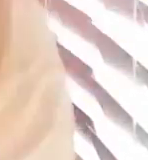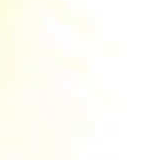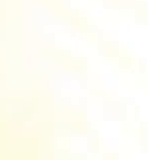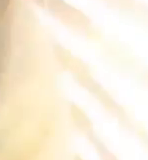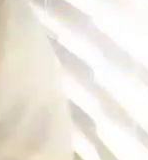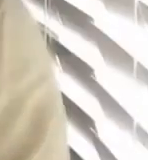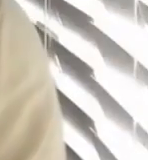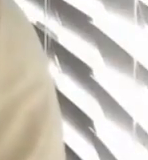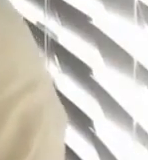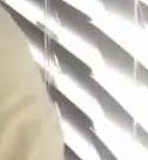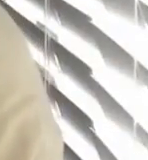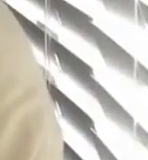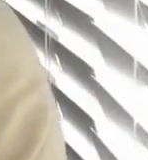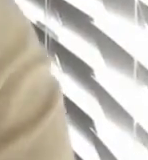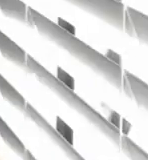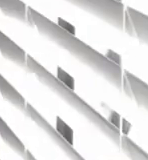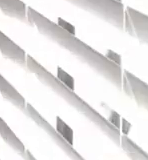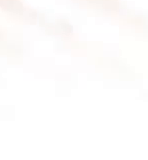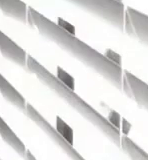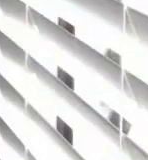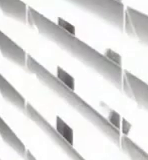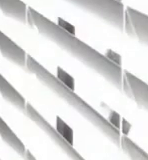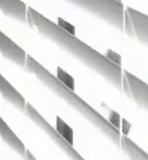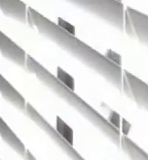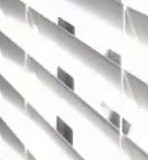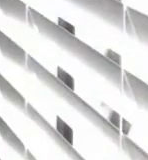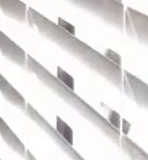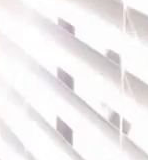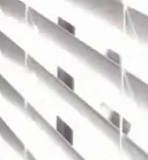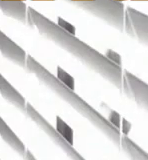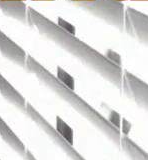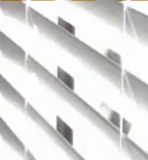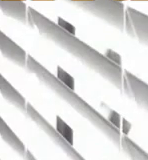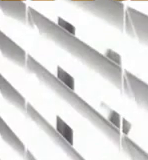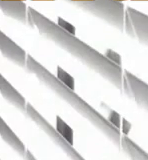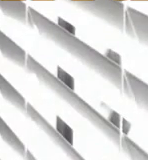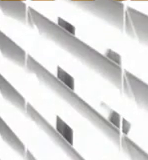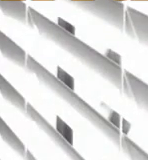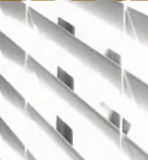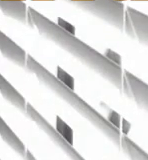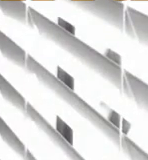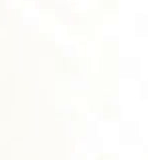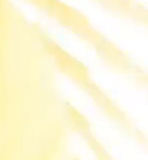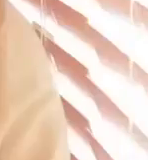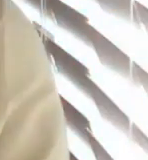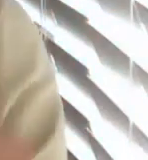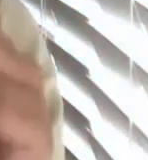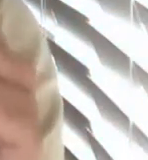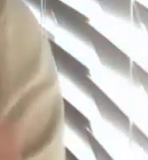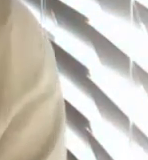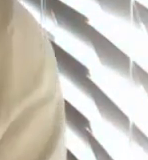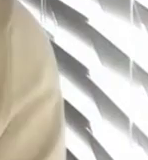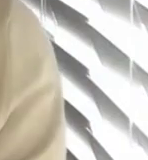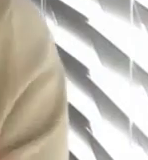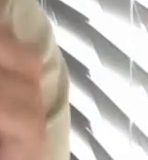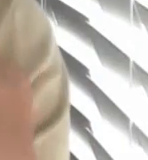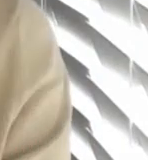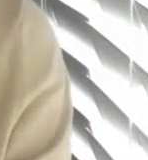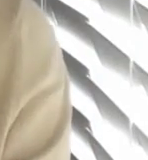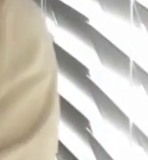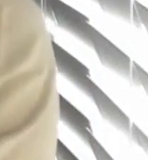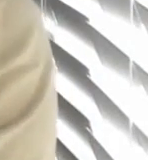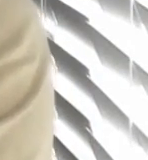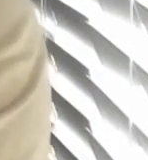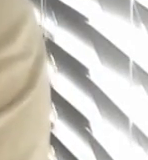ang Updated with Nelson Canlas, the first ever showbiz podcast of GMA News and Public Affairs. Dito, mas mahaba,